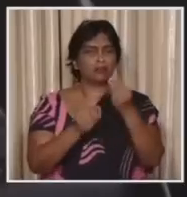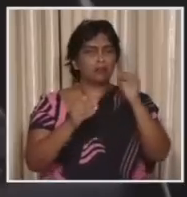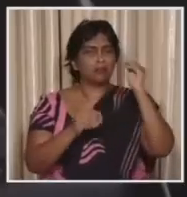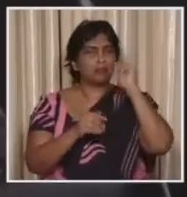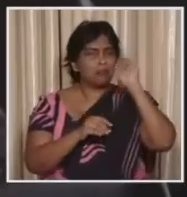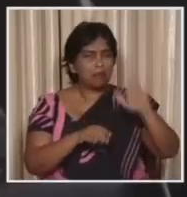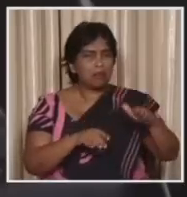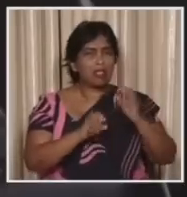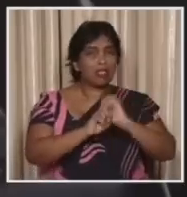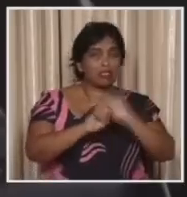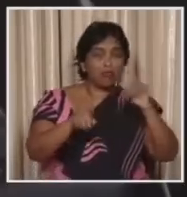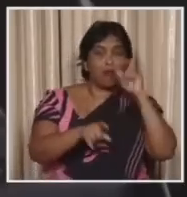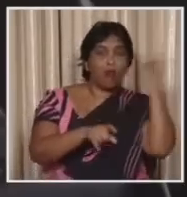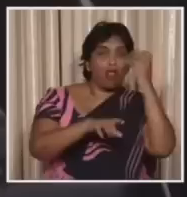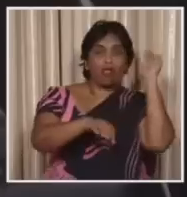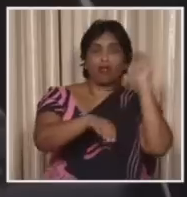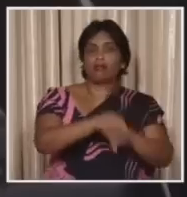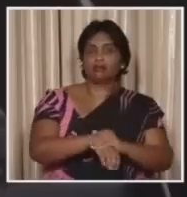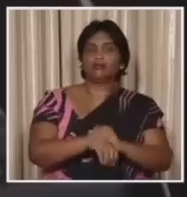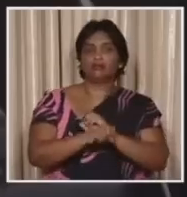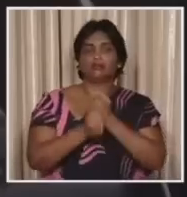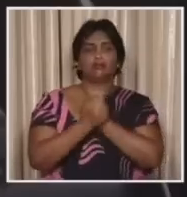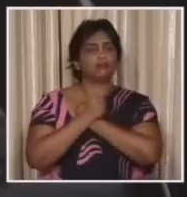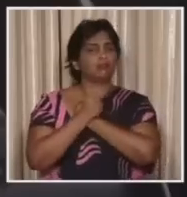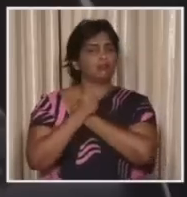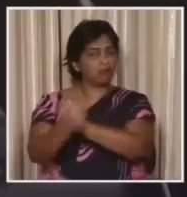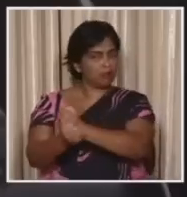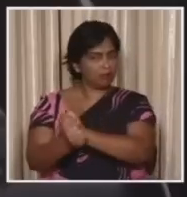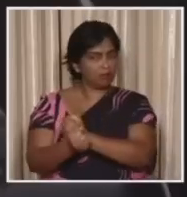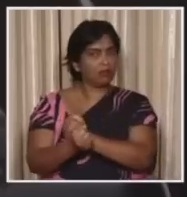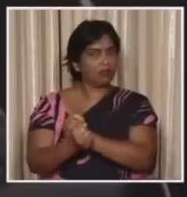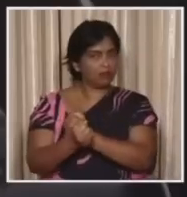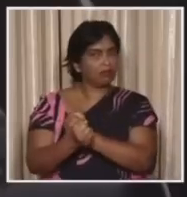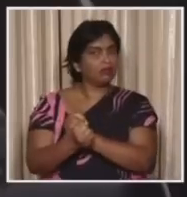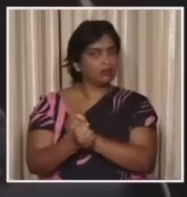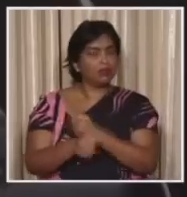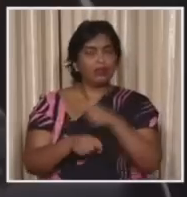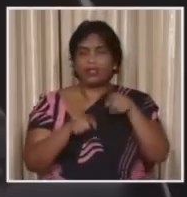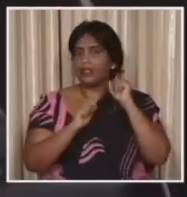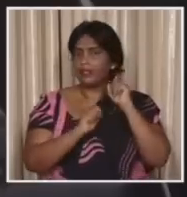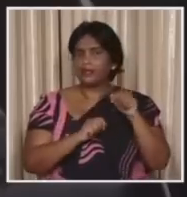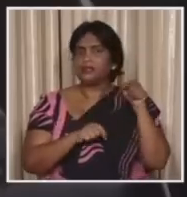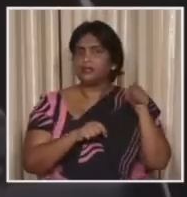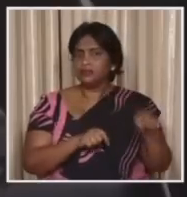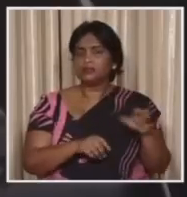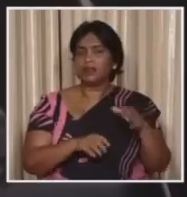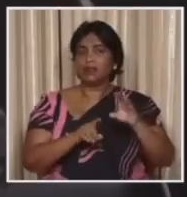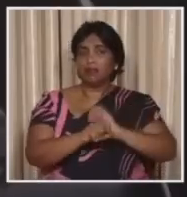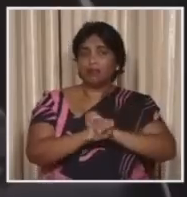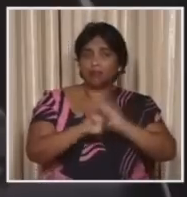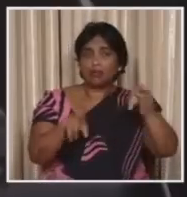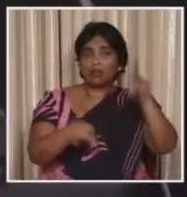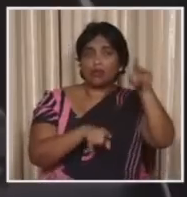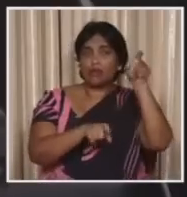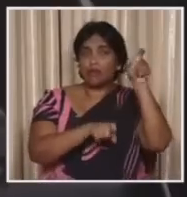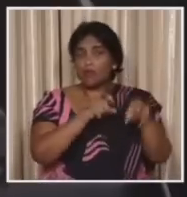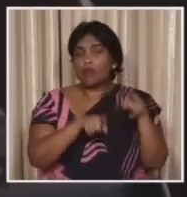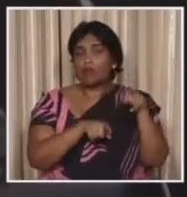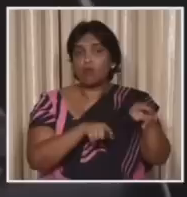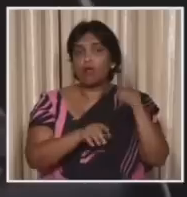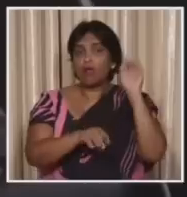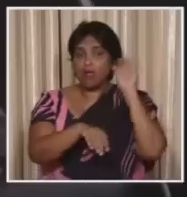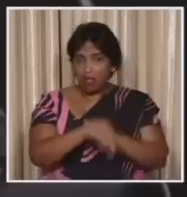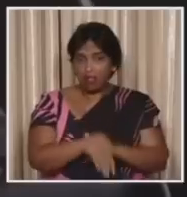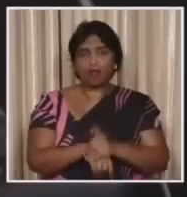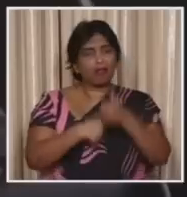කොල්ලෙක් දාපුවා මේ කොල්ලව හොයලා ගෙනල්ලා කොල්ලව ඇතුළට දාලා හිරේට දානවා ඇයි එතකොට මේක මුදා හැරපු කණ්ඩායම කවුද කියලා අල්ලගත්තා